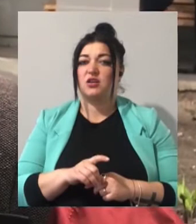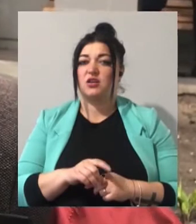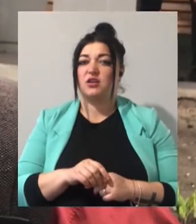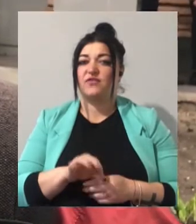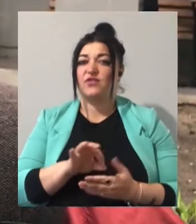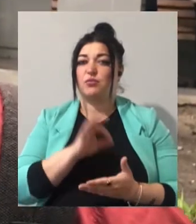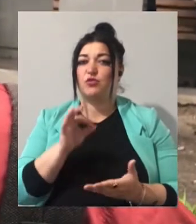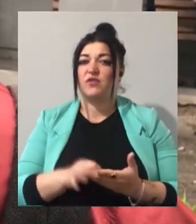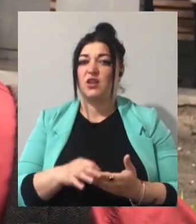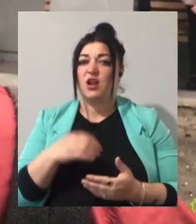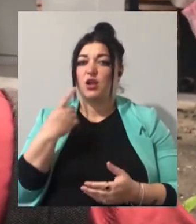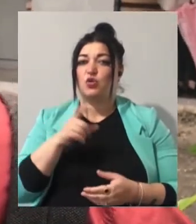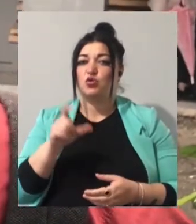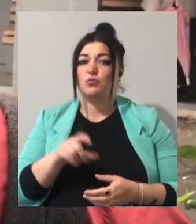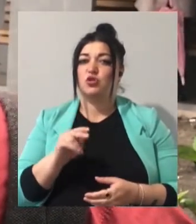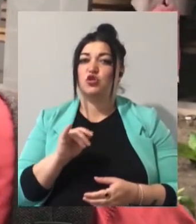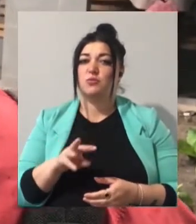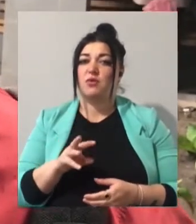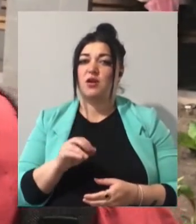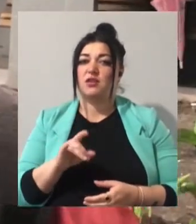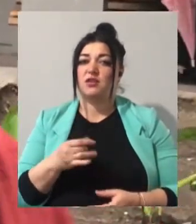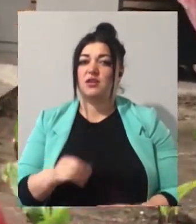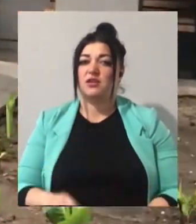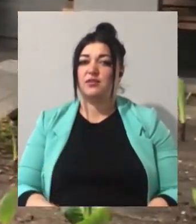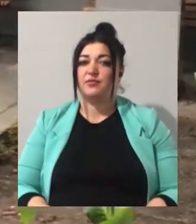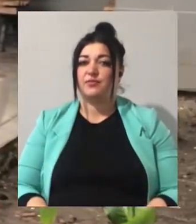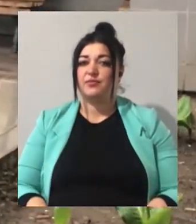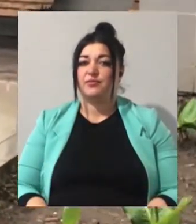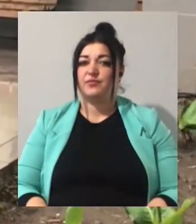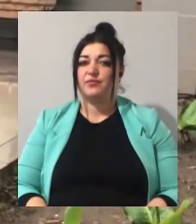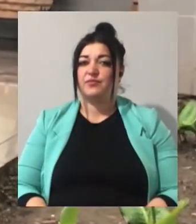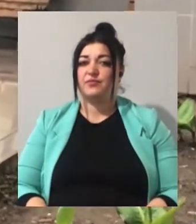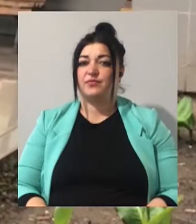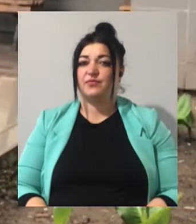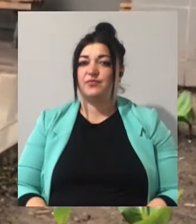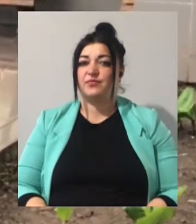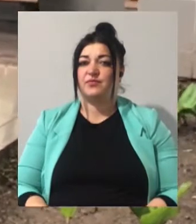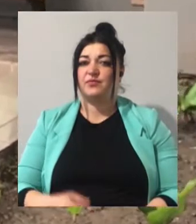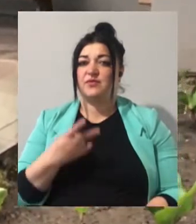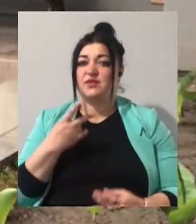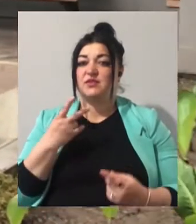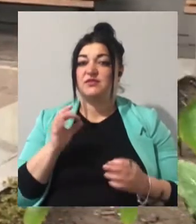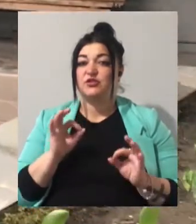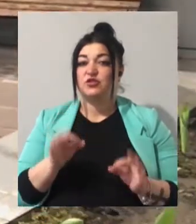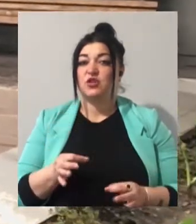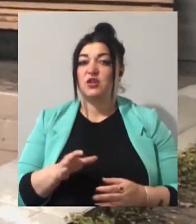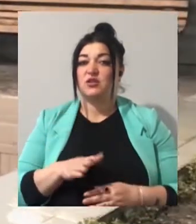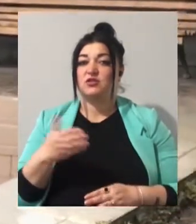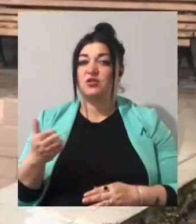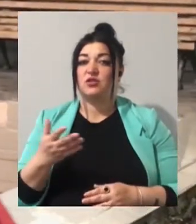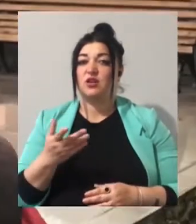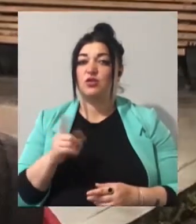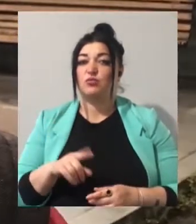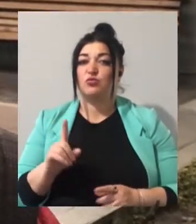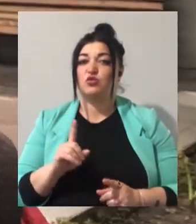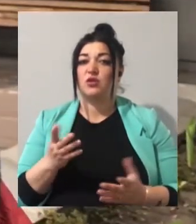відповідальні особи, ніж Андрій. Якщо з цієї сторони подивитися. Ще одна сторона в тому, що якби не зрозуміло, чому